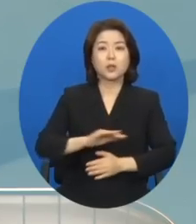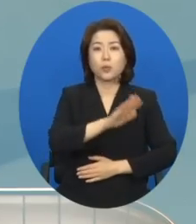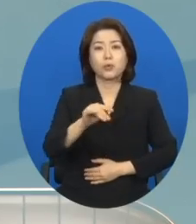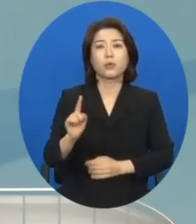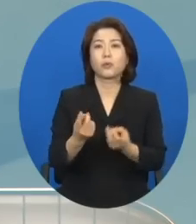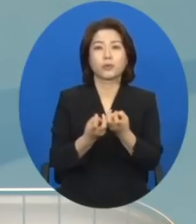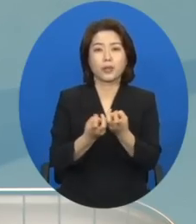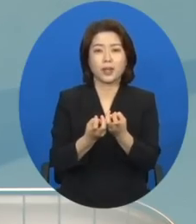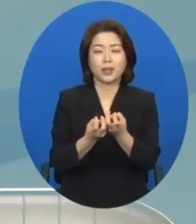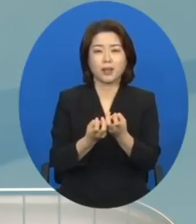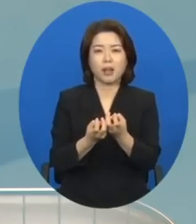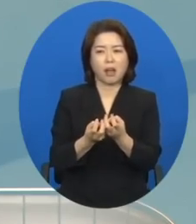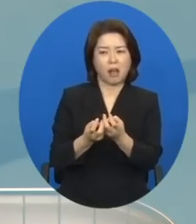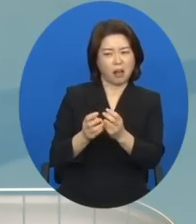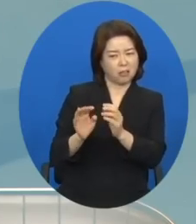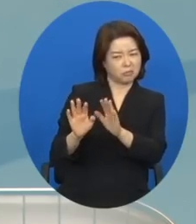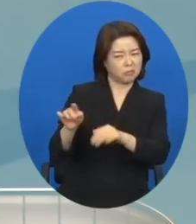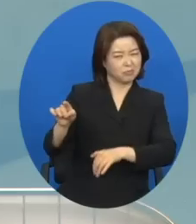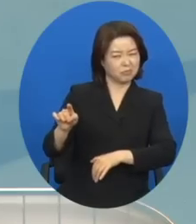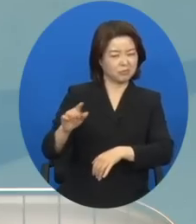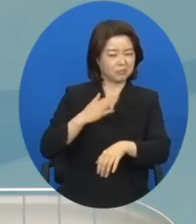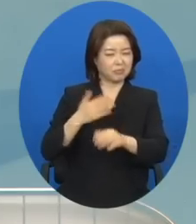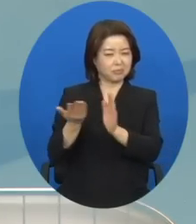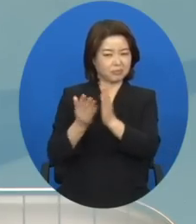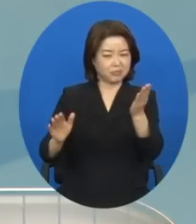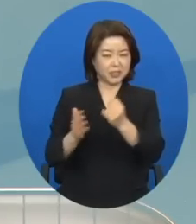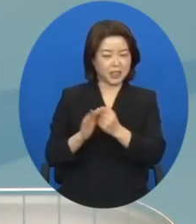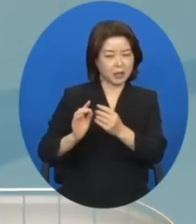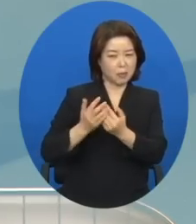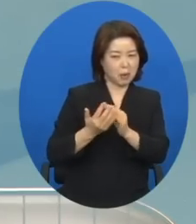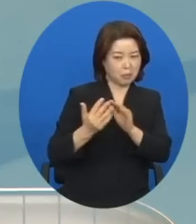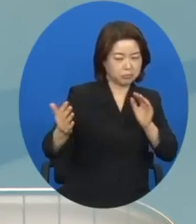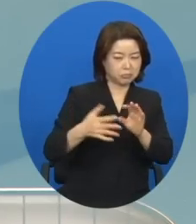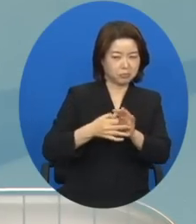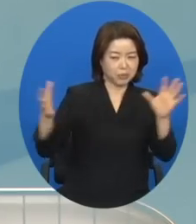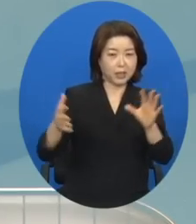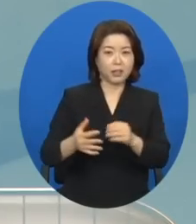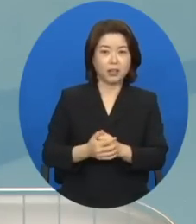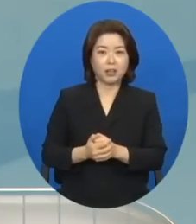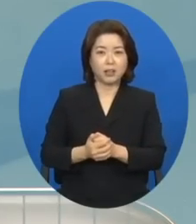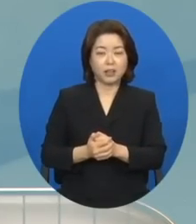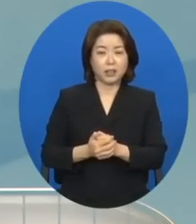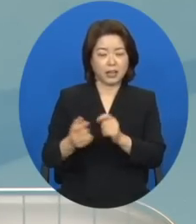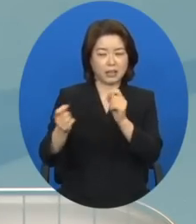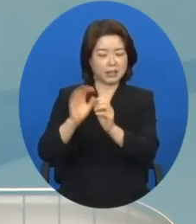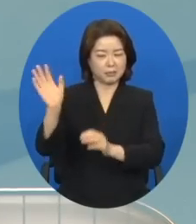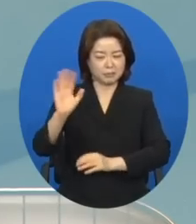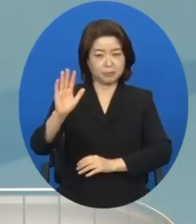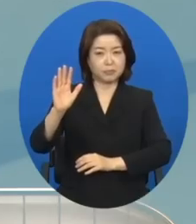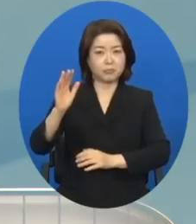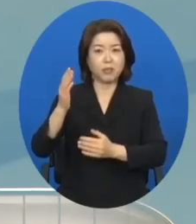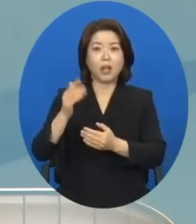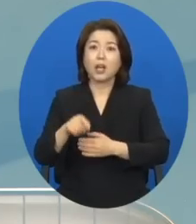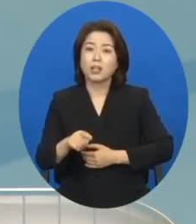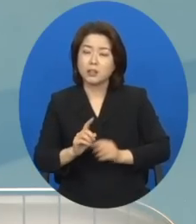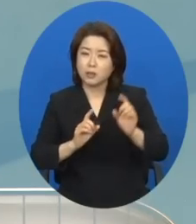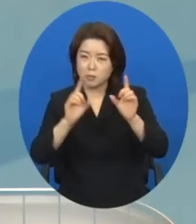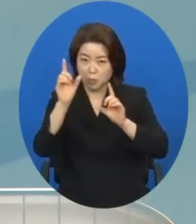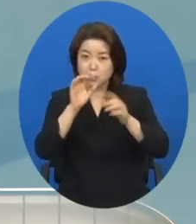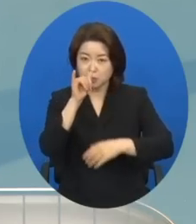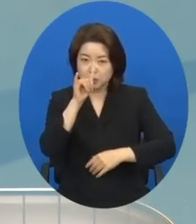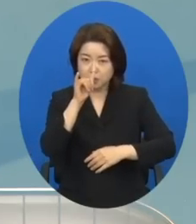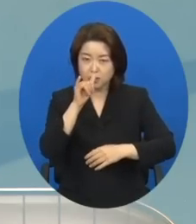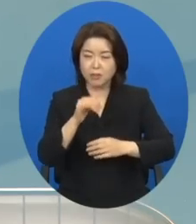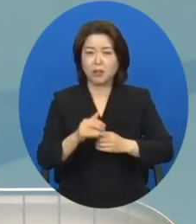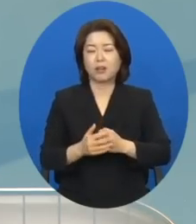하는가? 아유, 냄새가 나네. 멀리하고 관계를 끊고 가까이 하지 않으려 하는가? 아니면